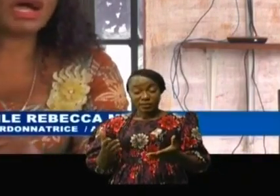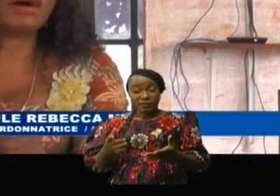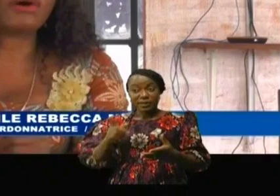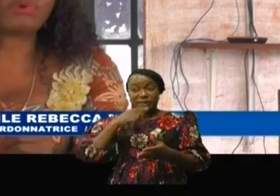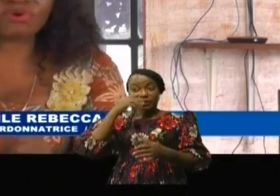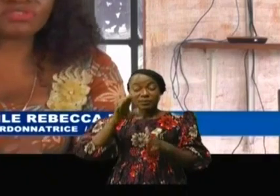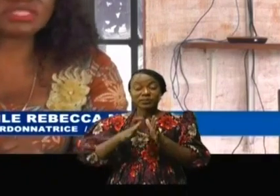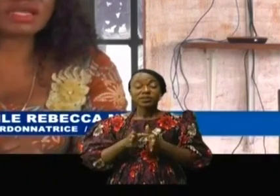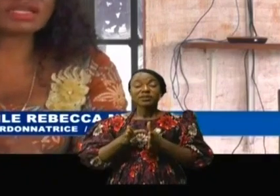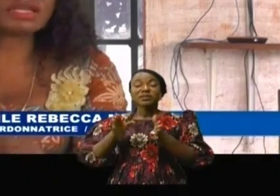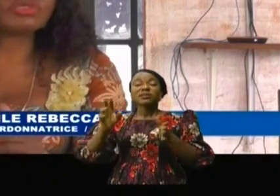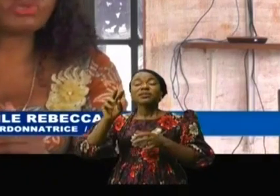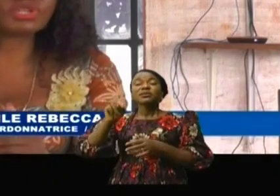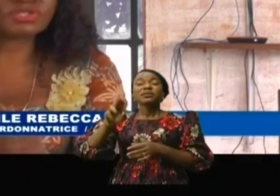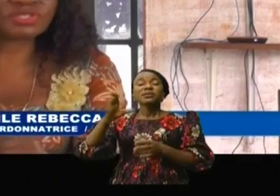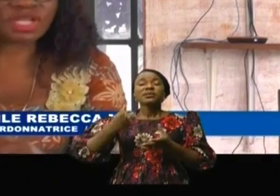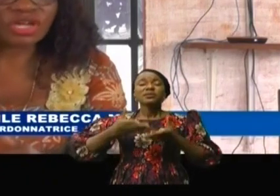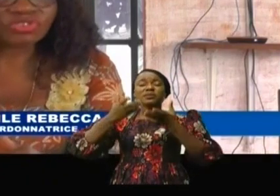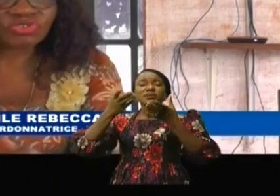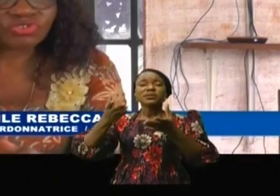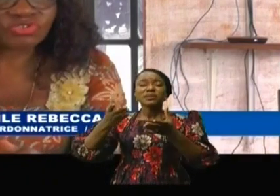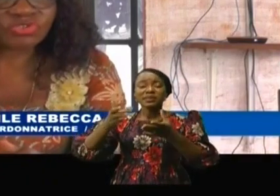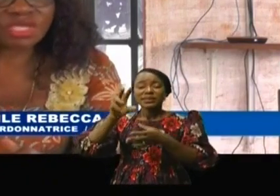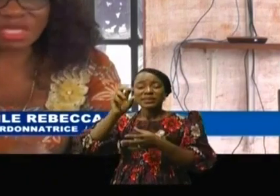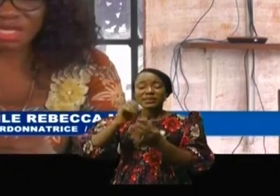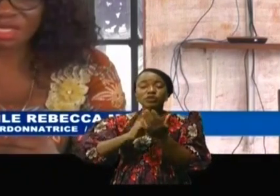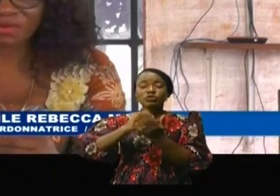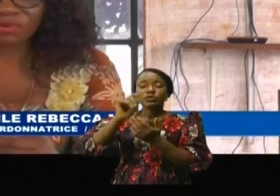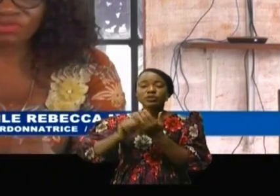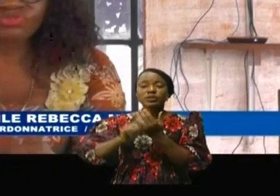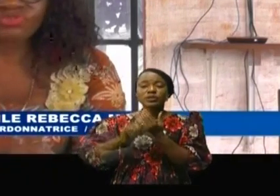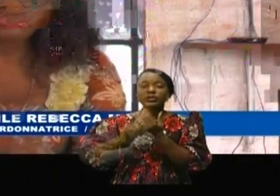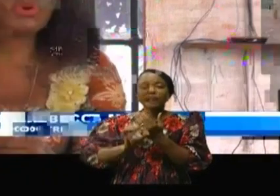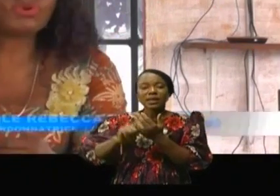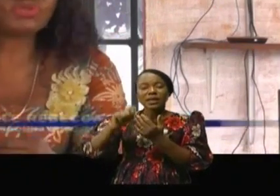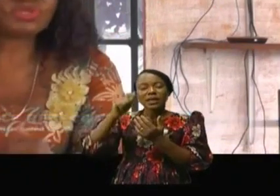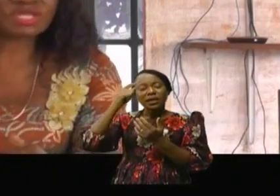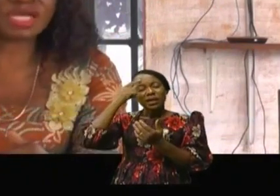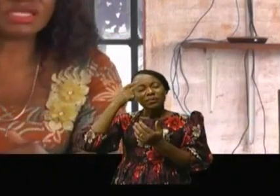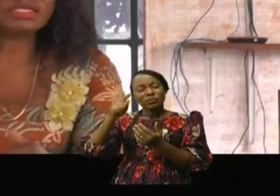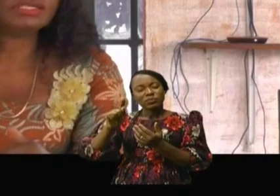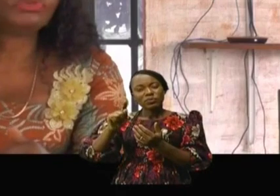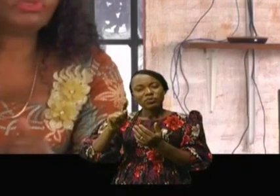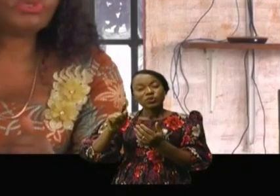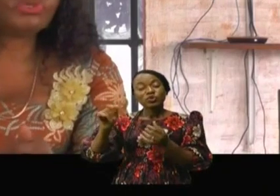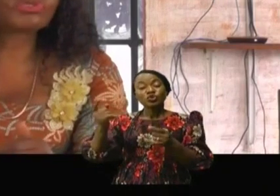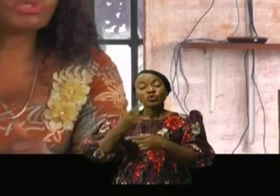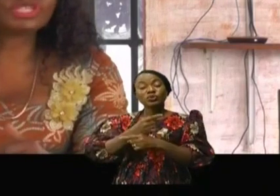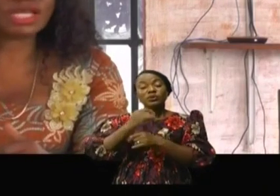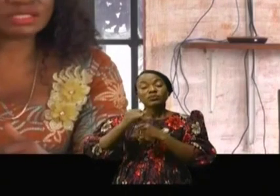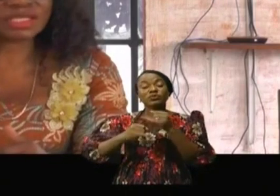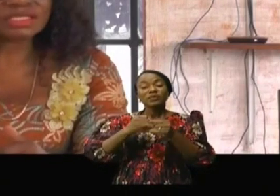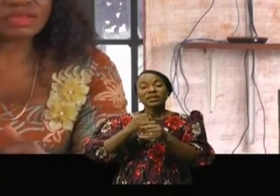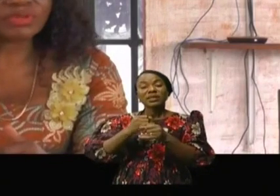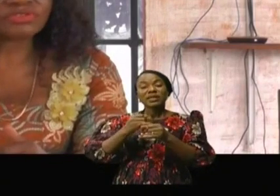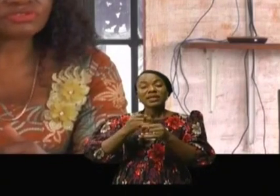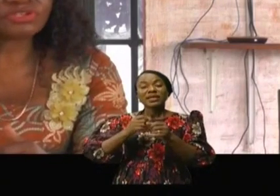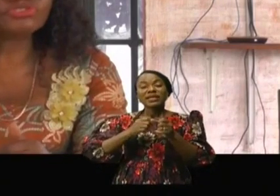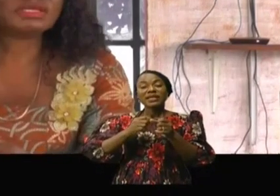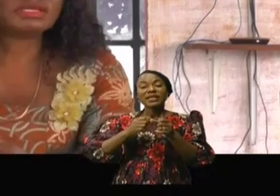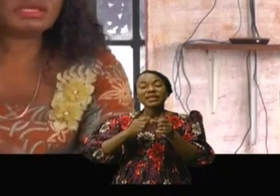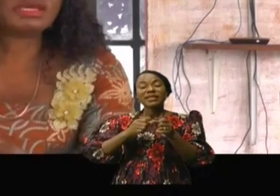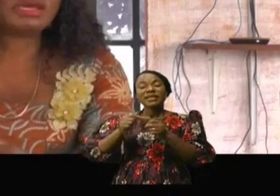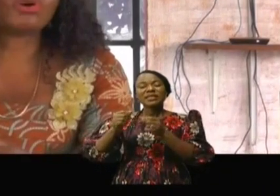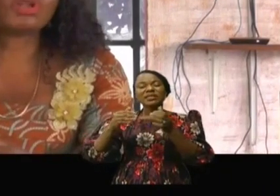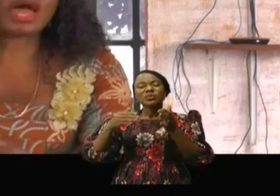a consacré la journée du 30 juillet journée mondiale de lutte contre la traite des